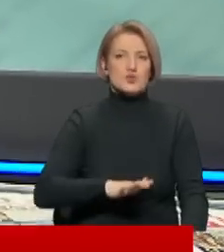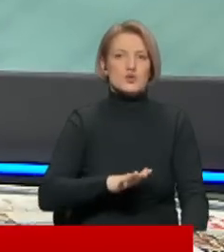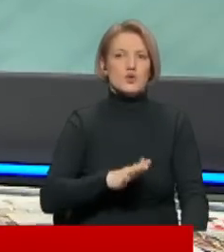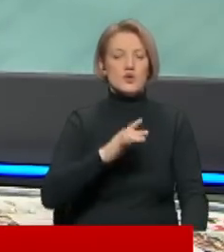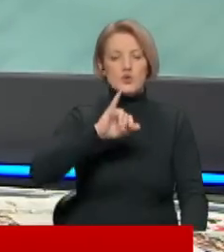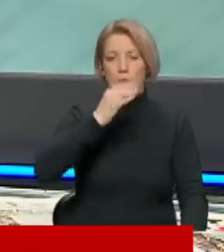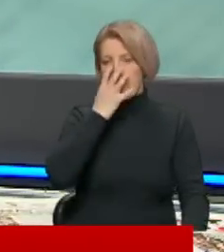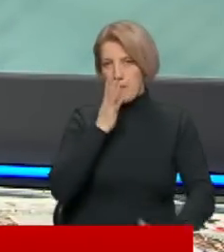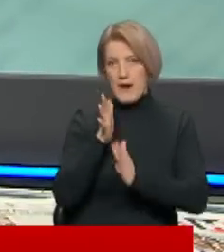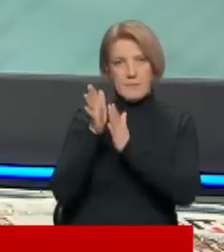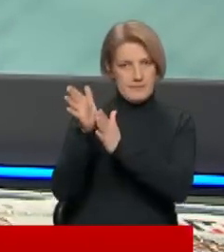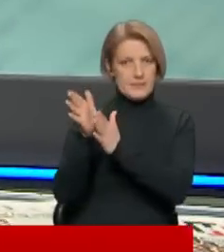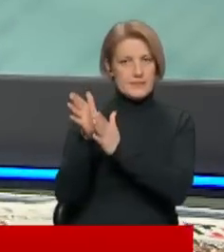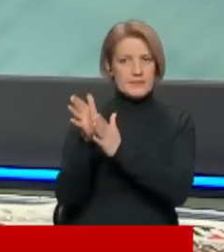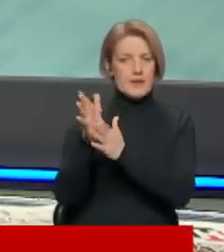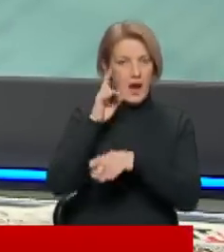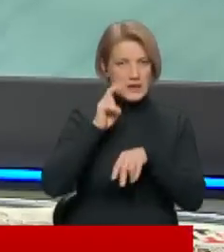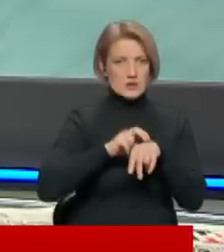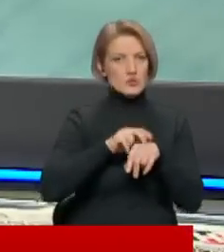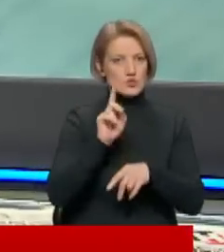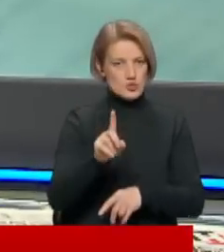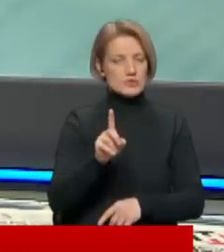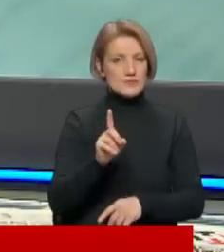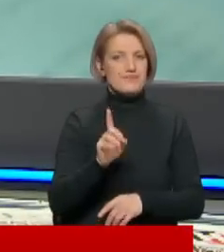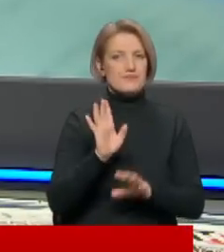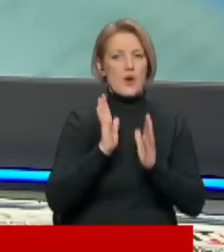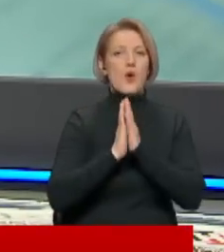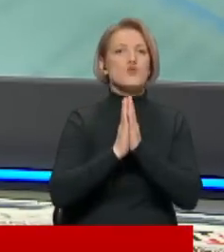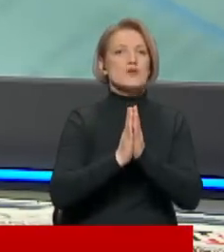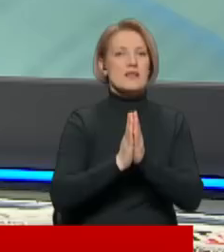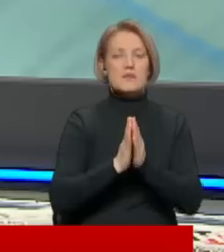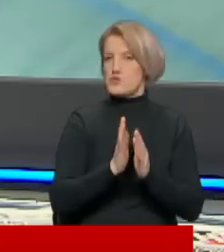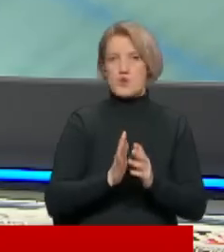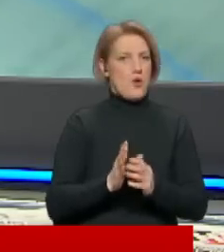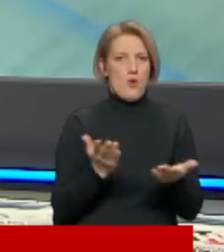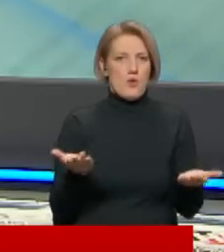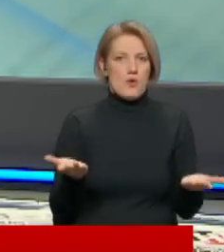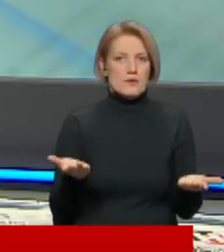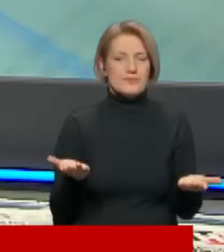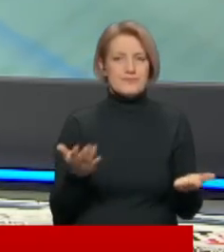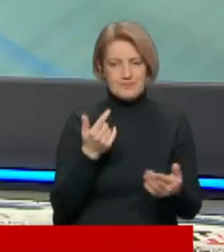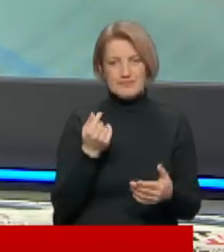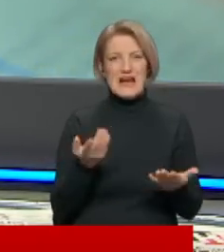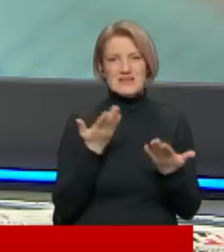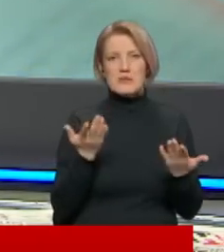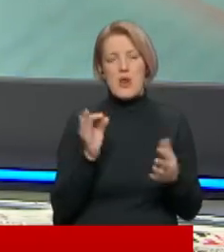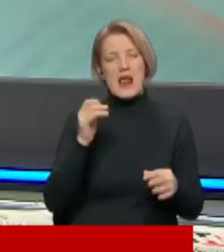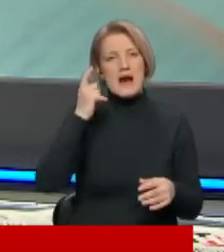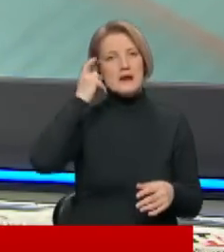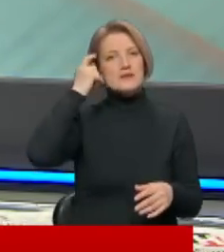yoğun bakıma kaldırıldı hatırlıyorsunuz değil mi Özür dilendi mi yok özür dilenmedi biraz böyle